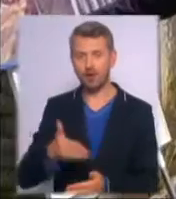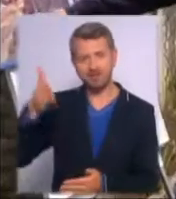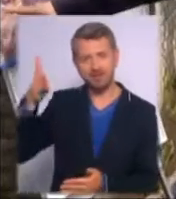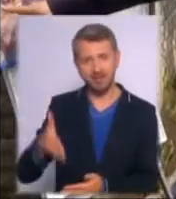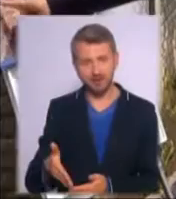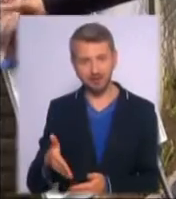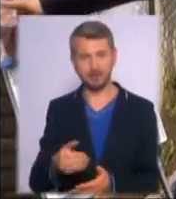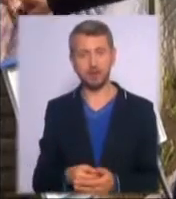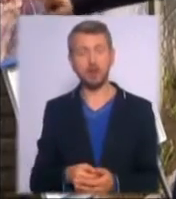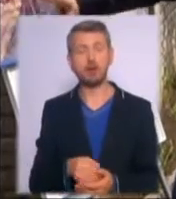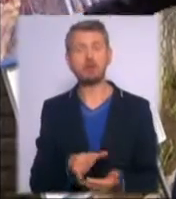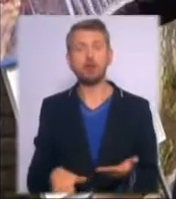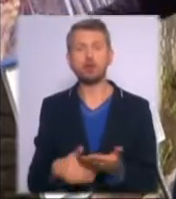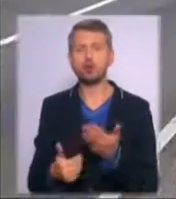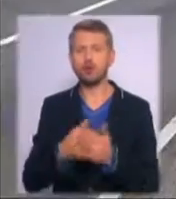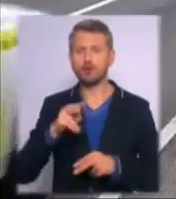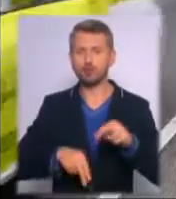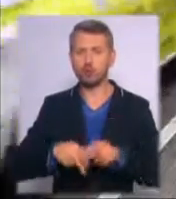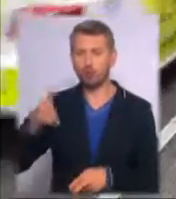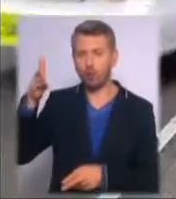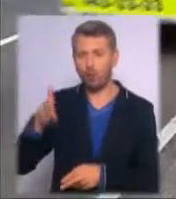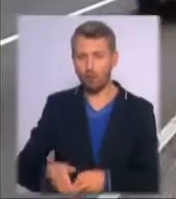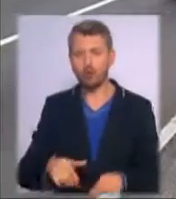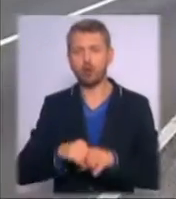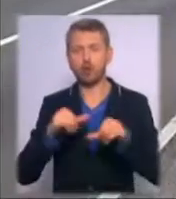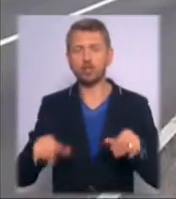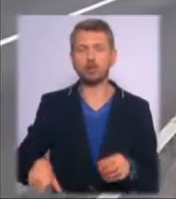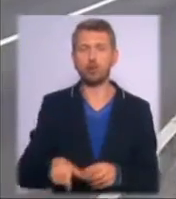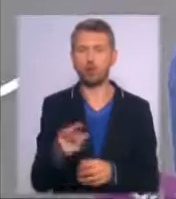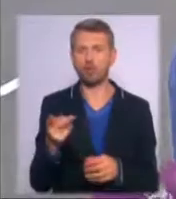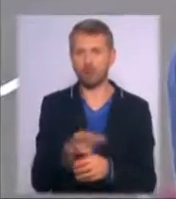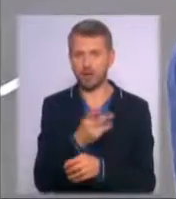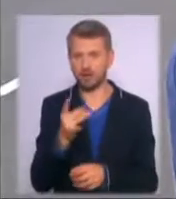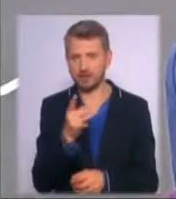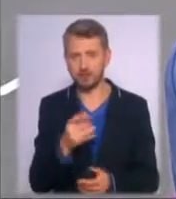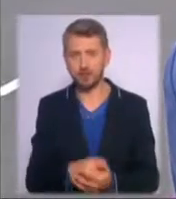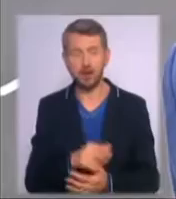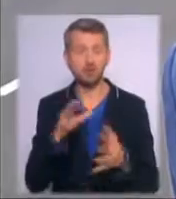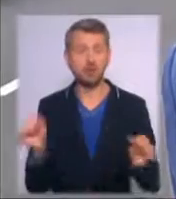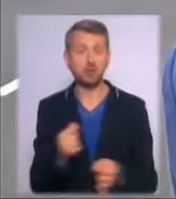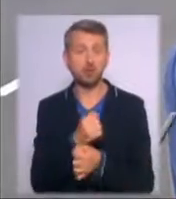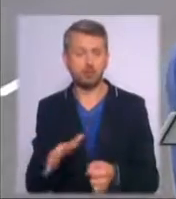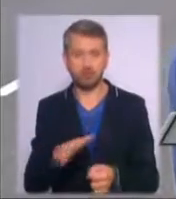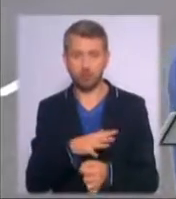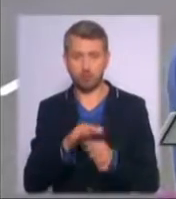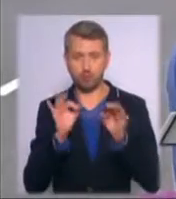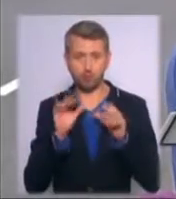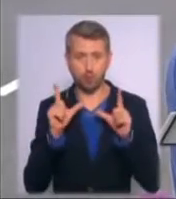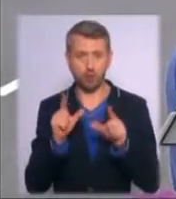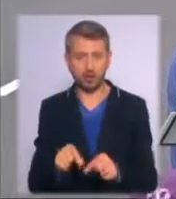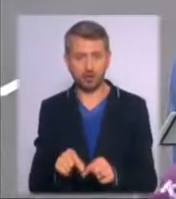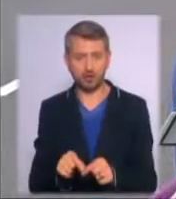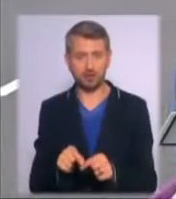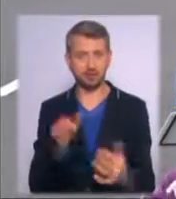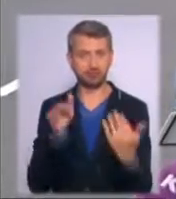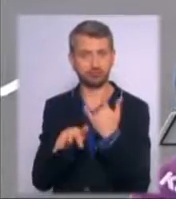За рахунок новозбудованої опори вдалося розширити дорогу майже вдвічі. Взагалі неможливо було проїхати в два ряди. В один машини